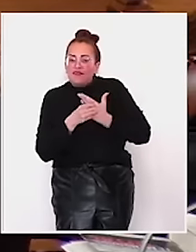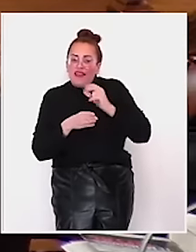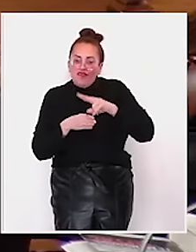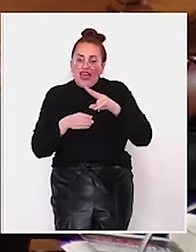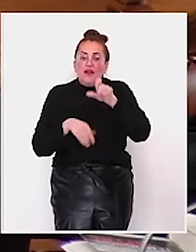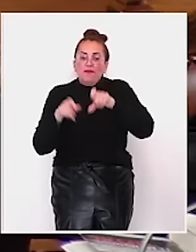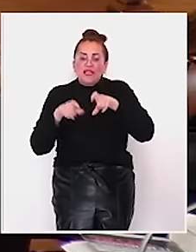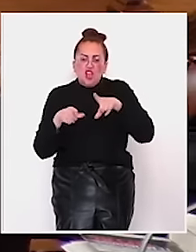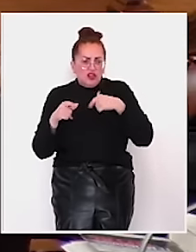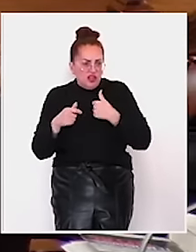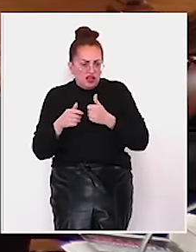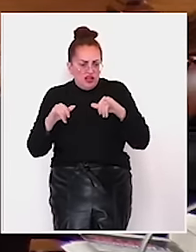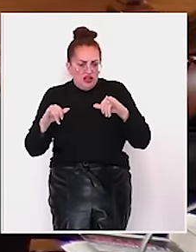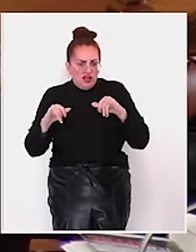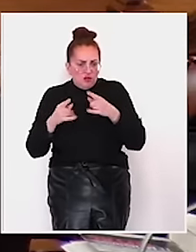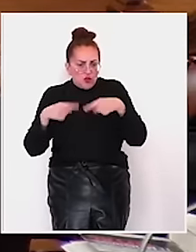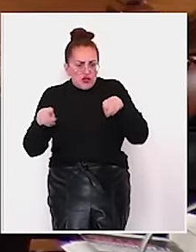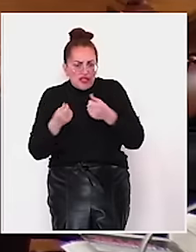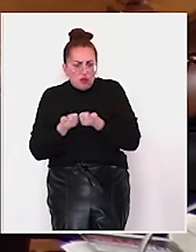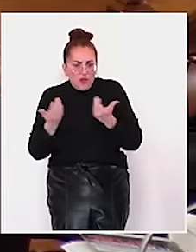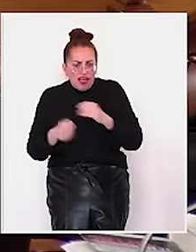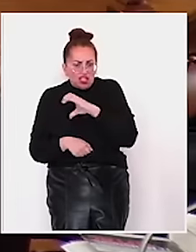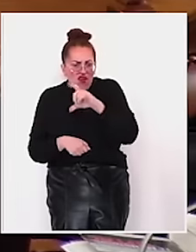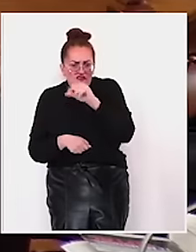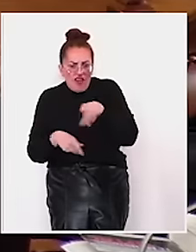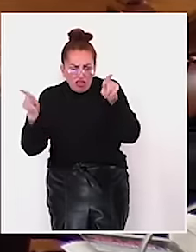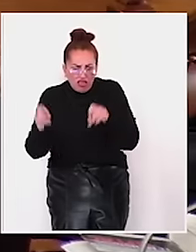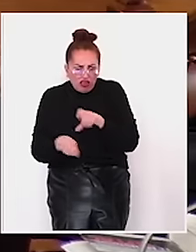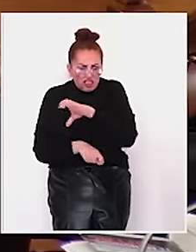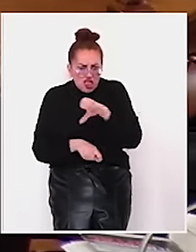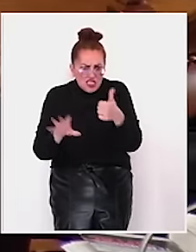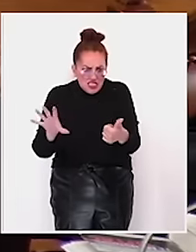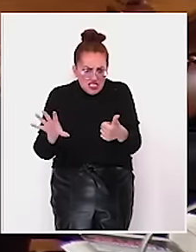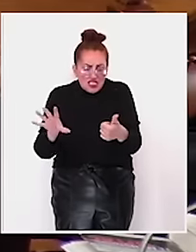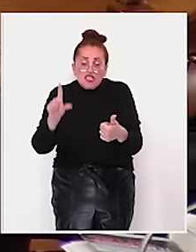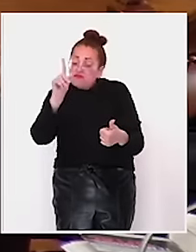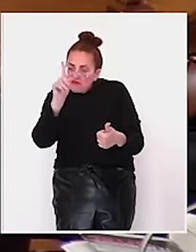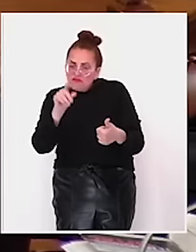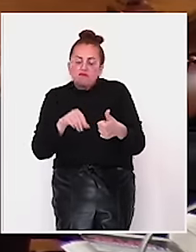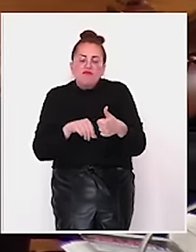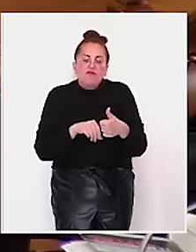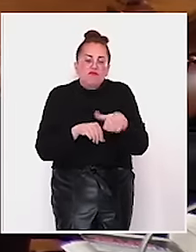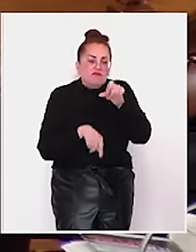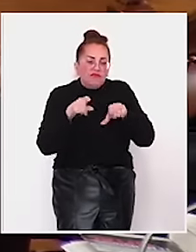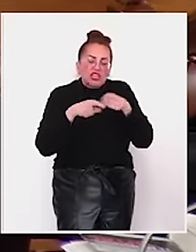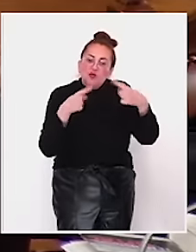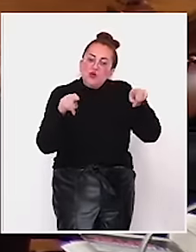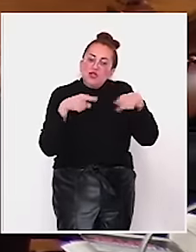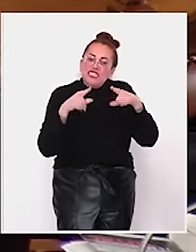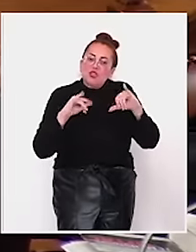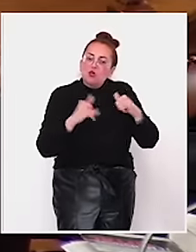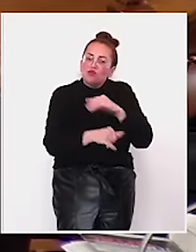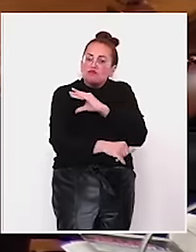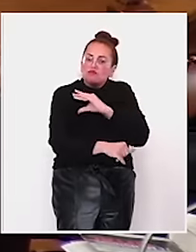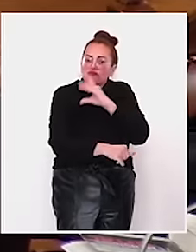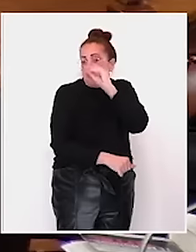Hein. On est passé de 120 et quelques à 106, je crois, et puis même en réalité, ce que disent les musiciens, c'est que c'est 80 à peu près